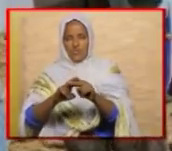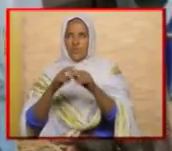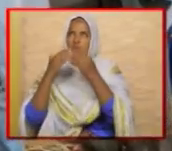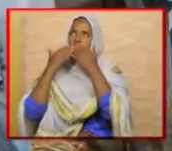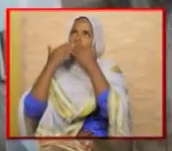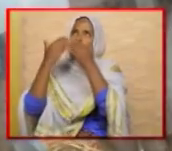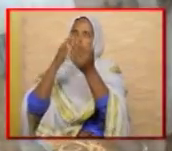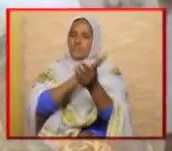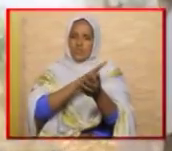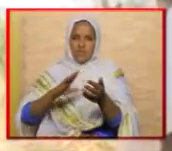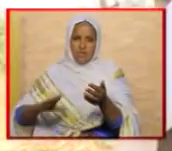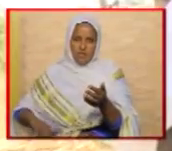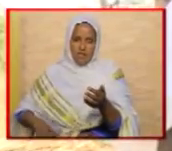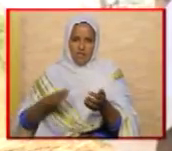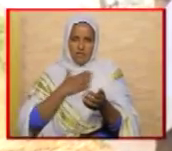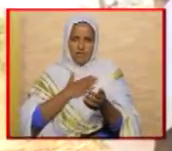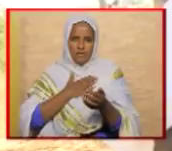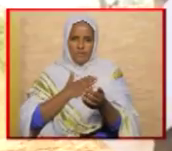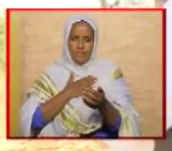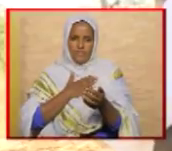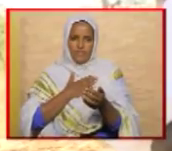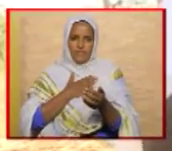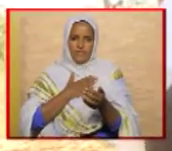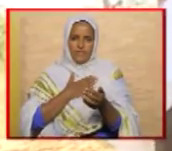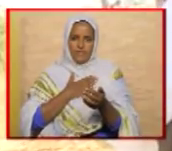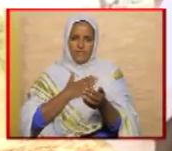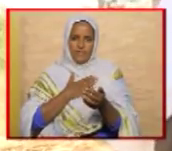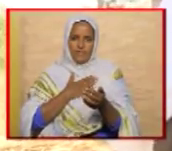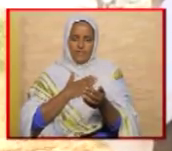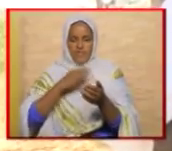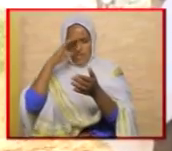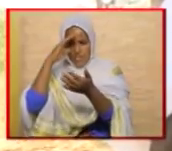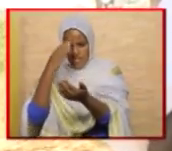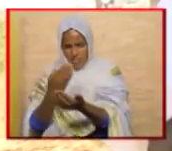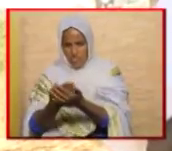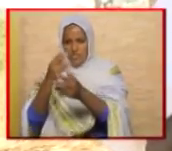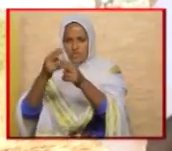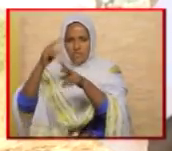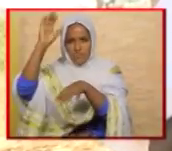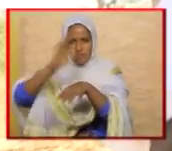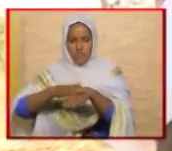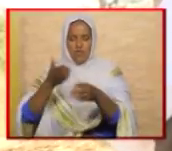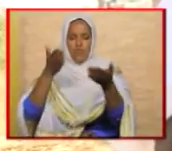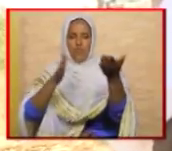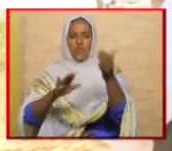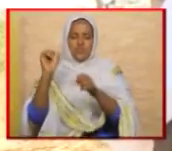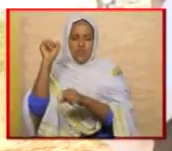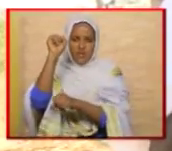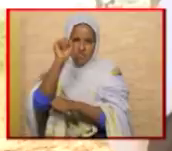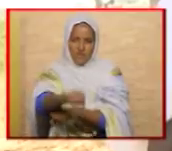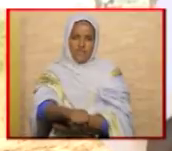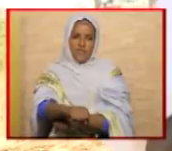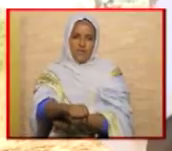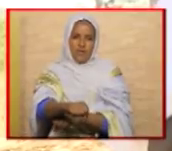አልኩኝ ተመስገን ጌታዬ ልጅ ከተባልኩኝ ሞተን